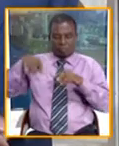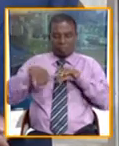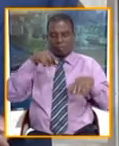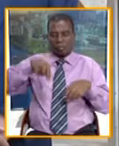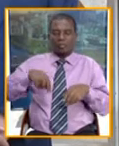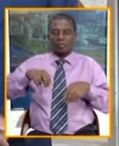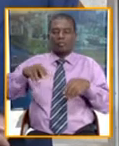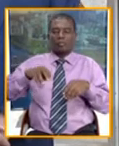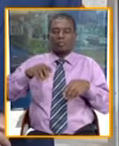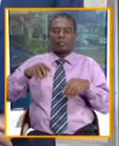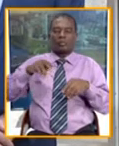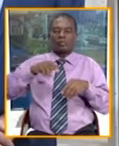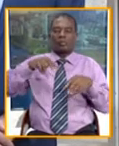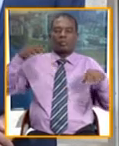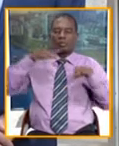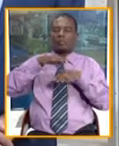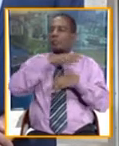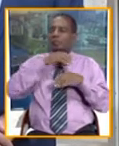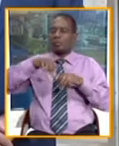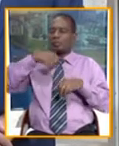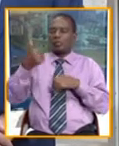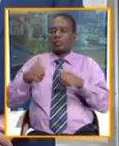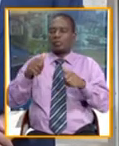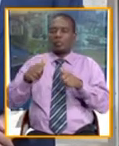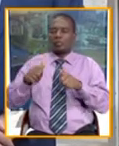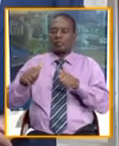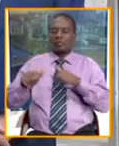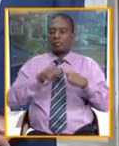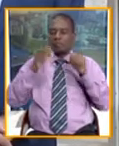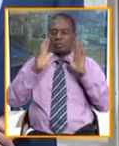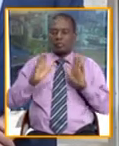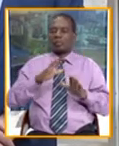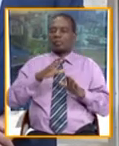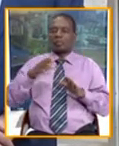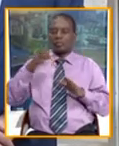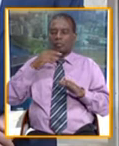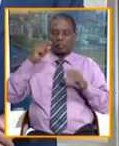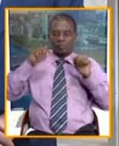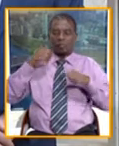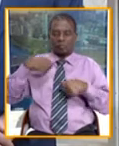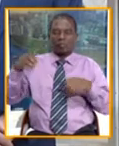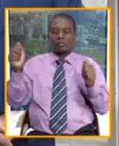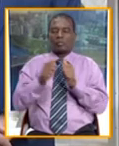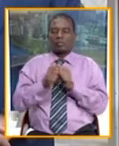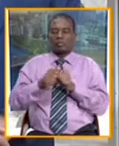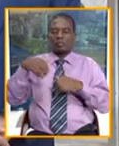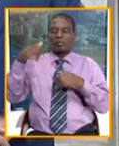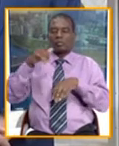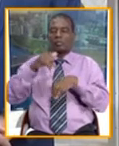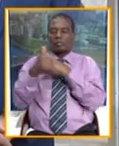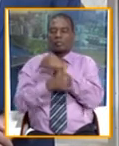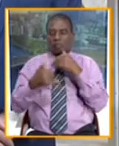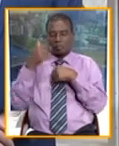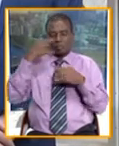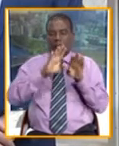sorte que les Nations Unies, les autres acteurs, les autres partenaires puissent également être aux côtés de ces pays pour faire